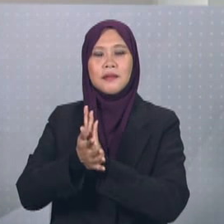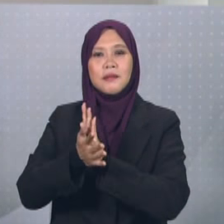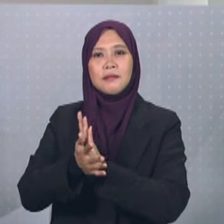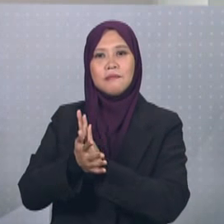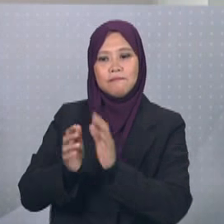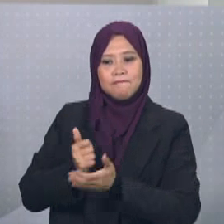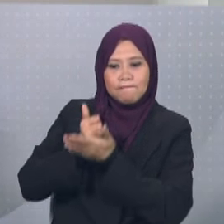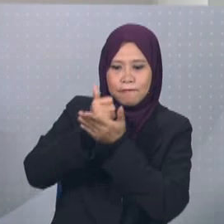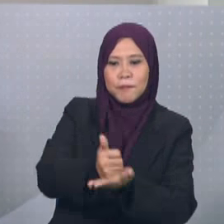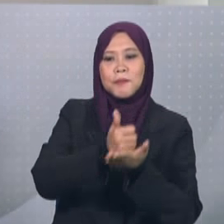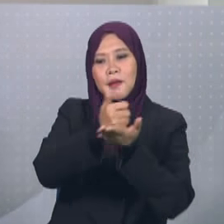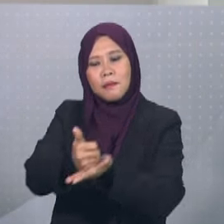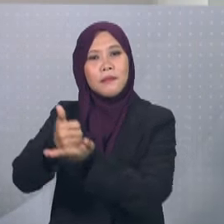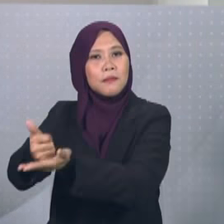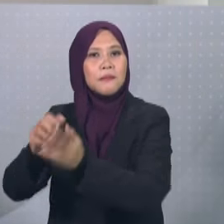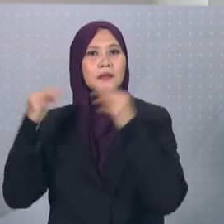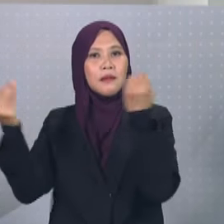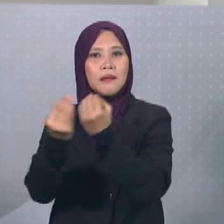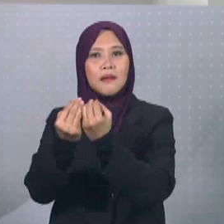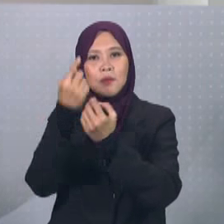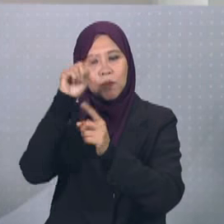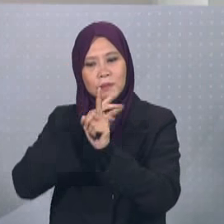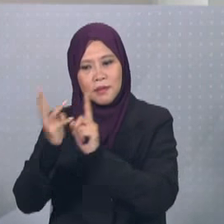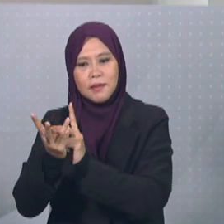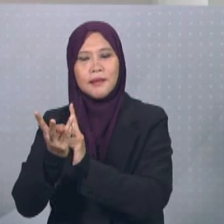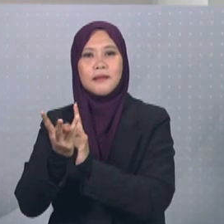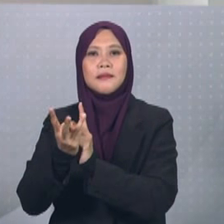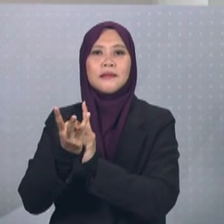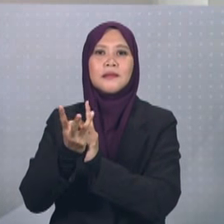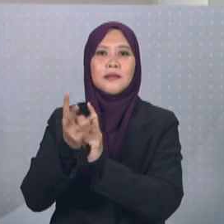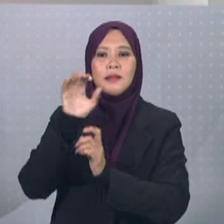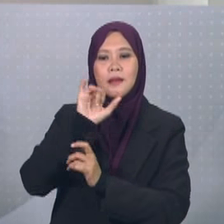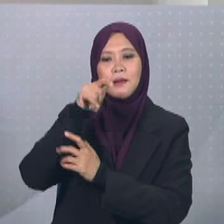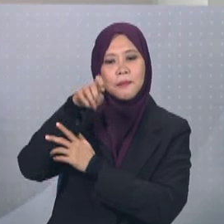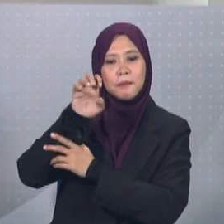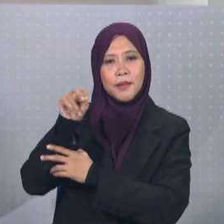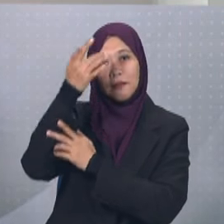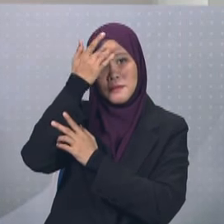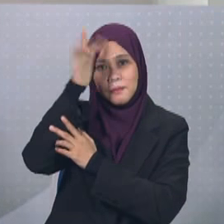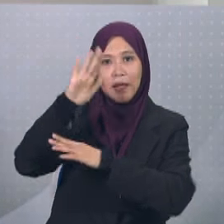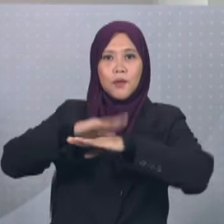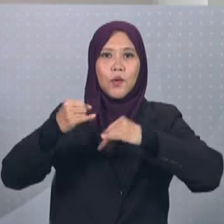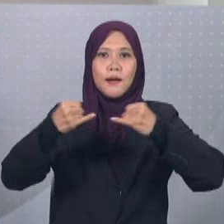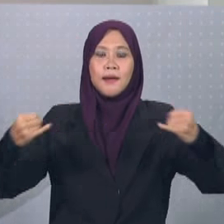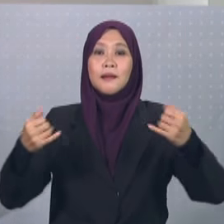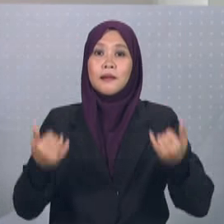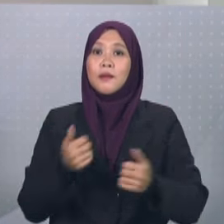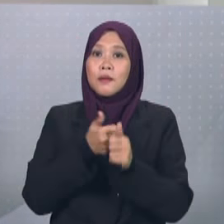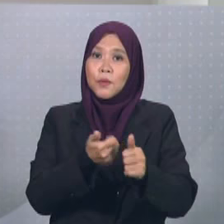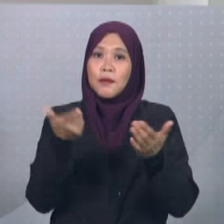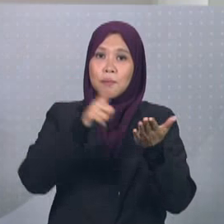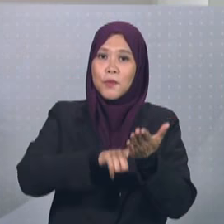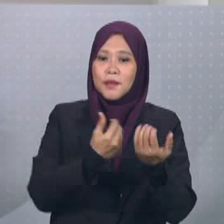dua mata dalam membantu masyarakat dari aspek kebajikan menerusi platform YAPIM Smart Online. Kita ikuti laporan